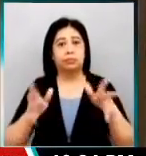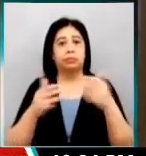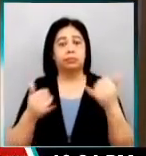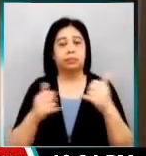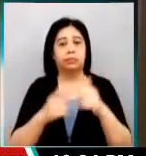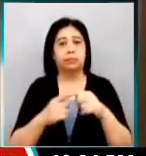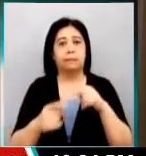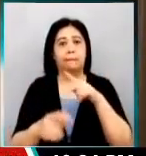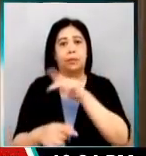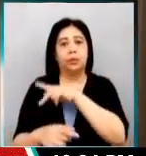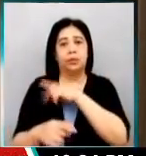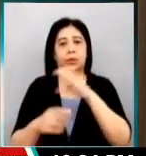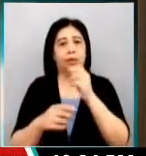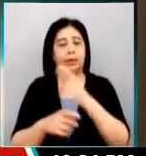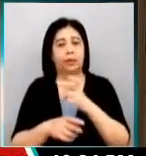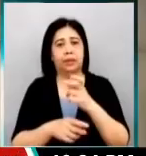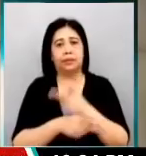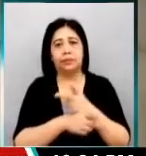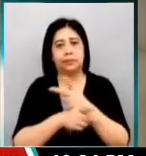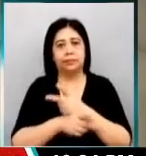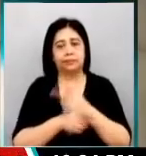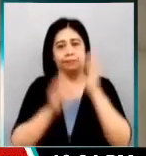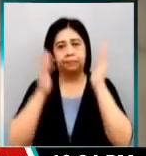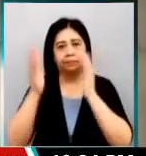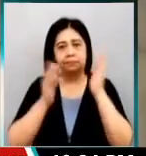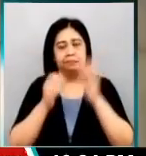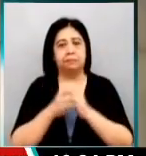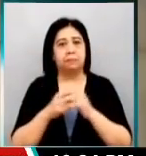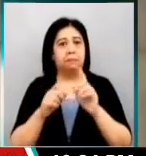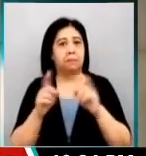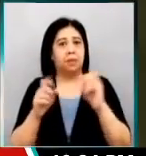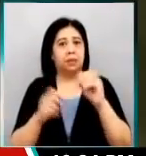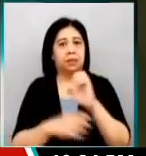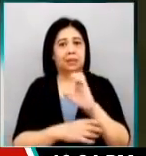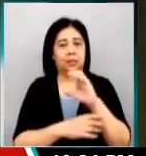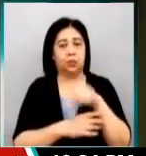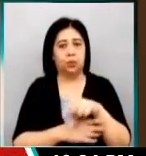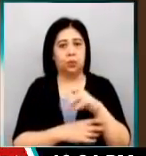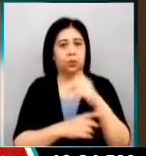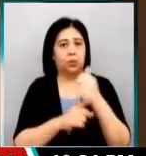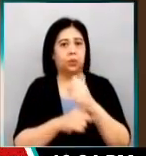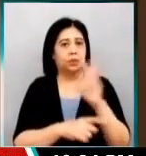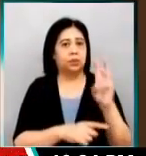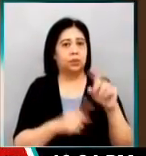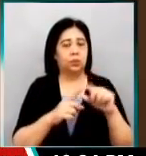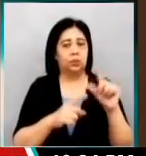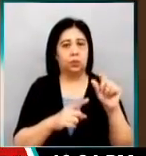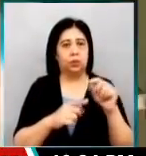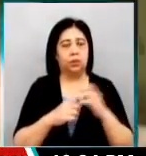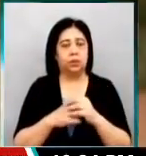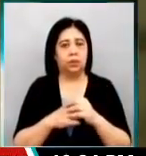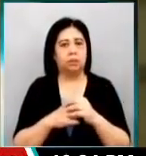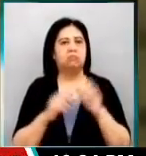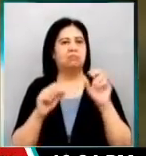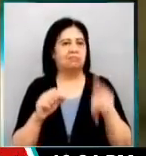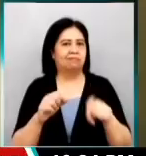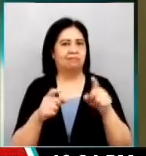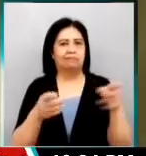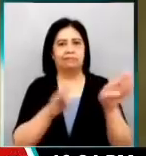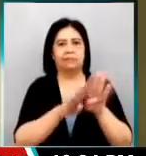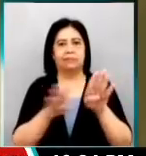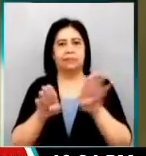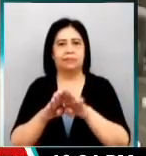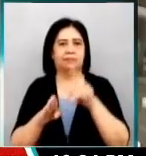services sa 30% capacity. Pero kapag nag-ECQ na sa August 6 to 20, kinakailangan daw nila magsara dahil hindi naman